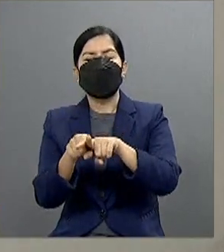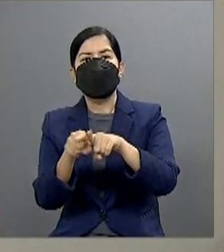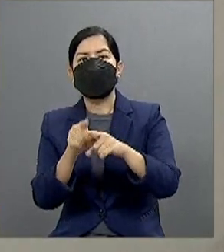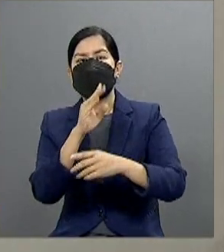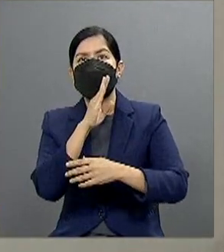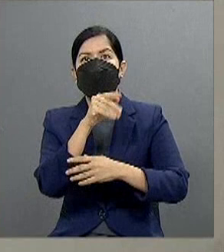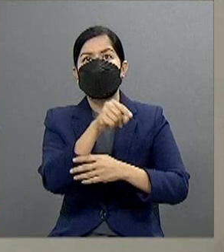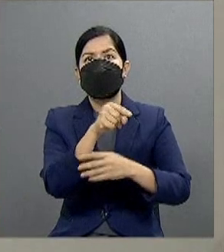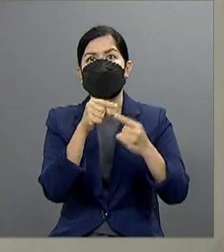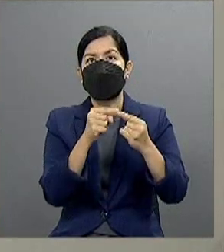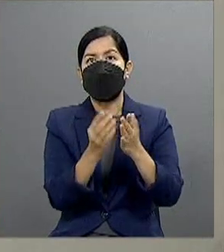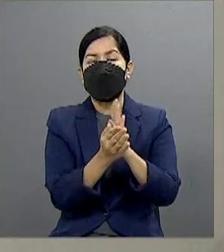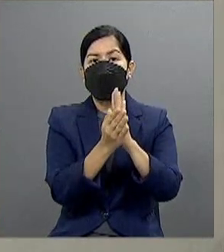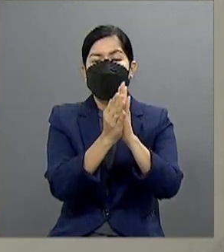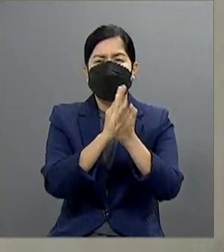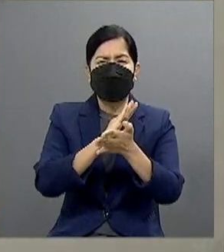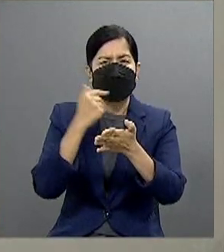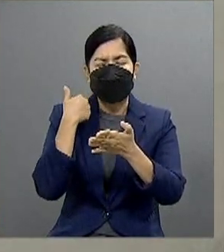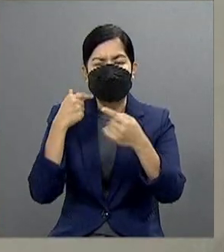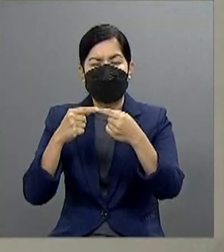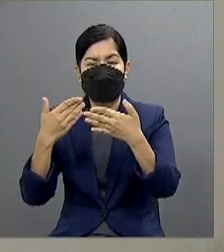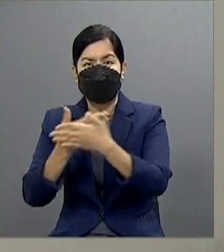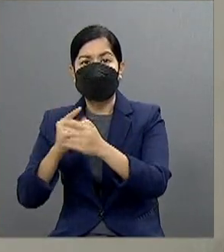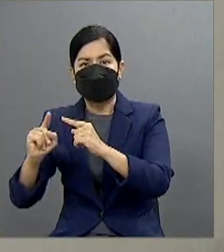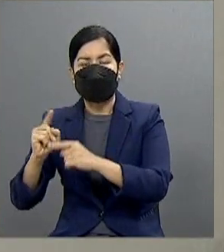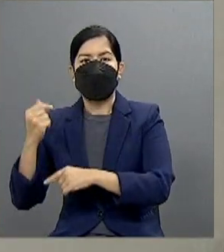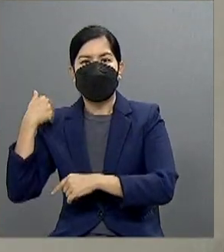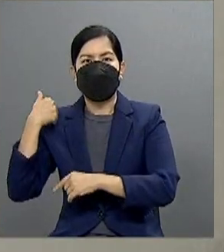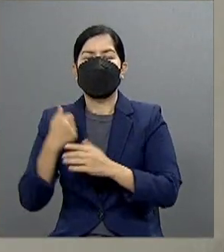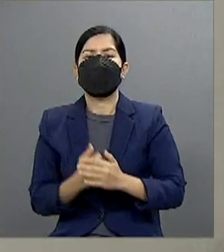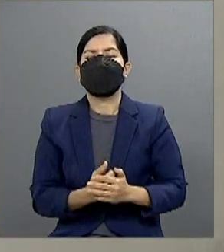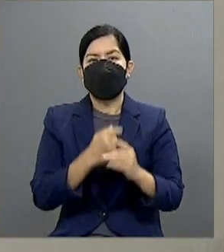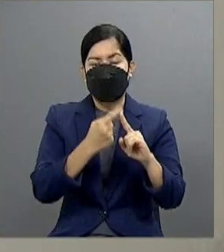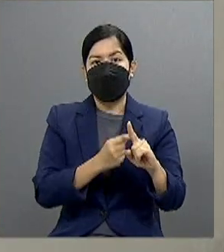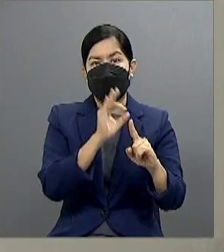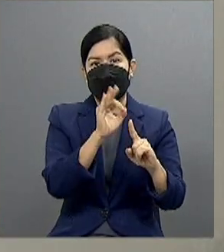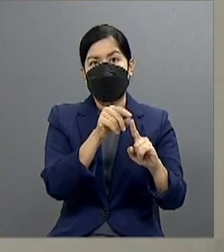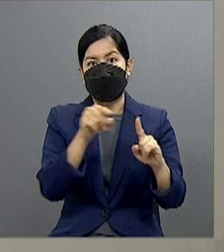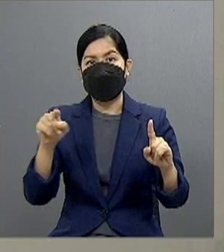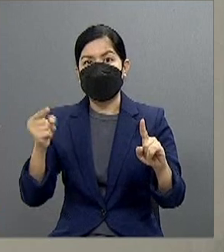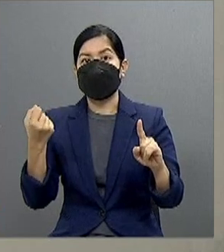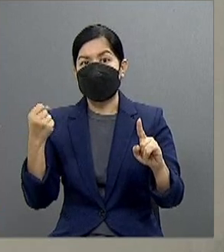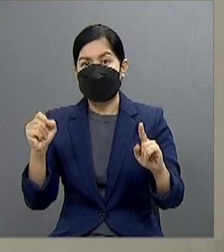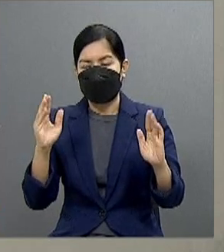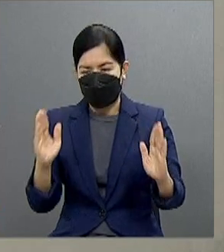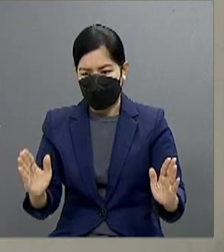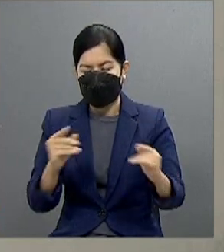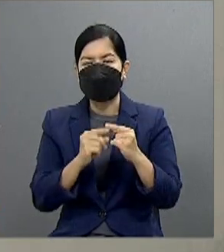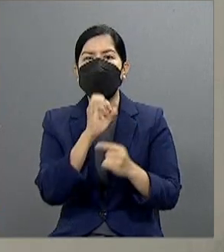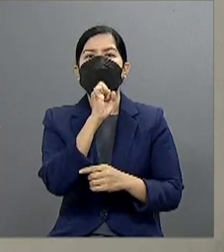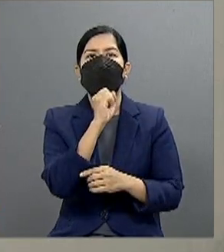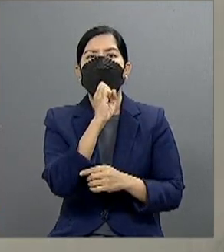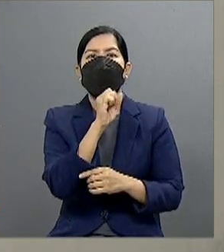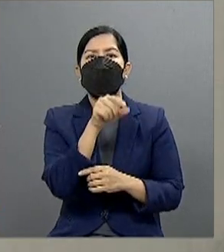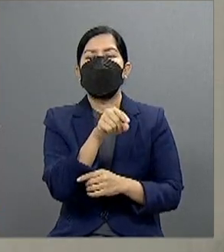ตอนนี้ตอนช่วงกันยาถึงตุลาเนี่ยเราจะลงดูเฟส1ก่อนแล้วก็ดูซิว่าเราจะเดี๋ยวจะมีการเลือกตัว